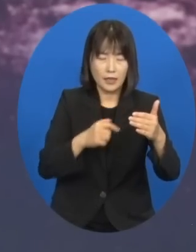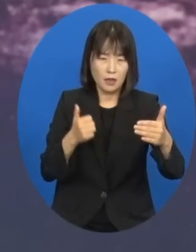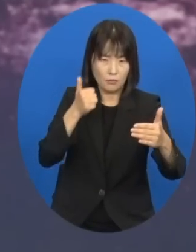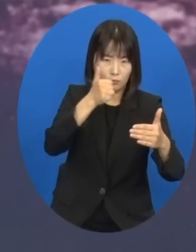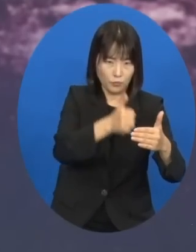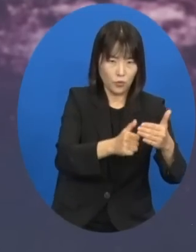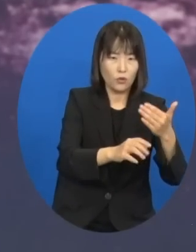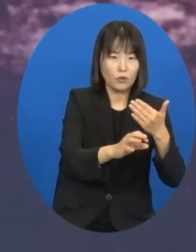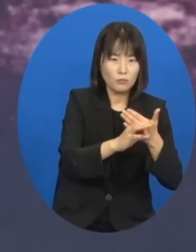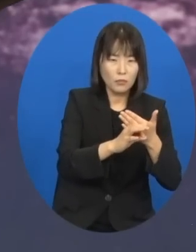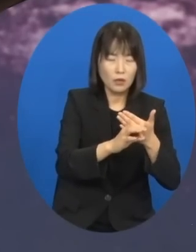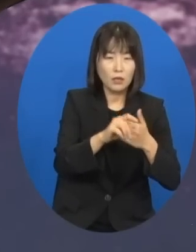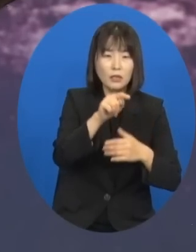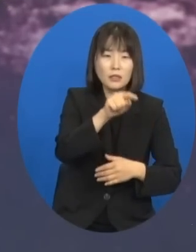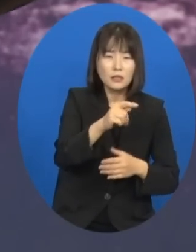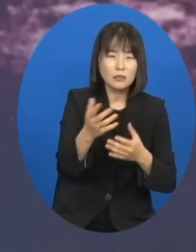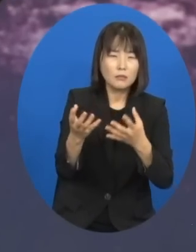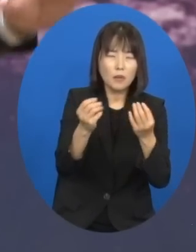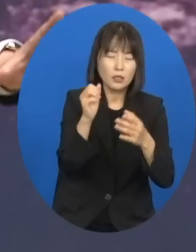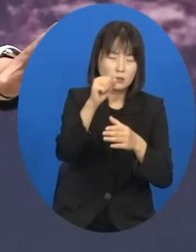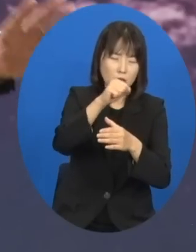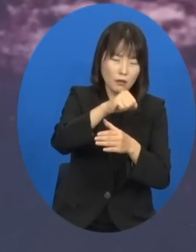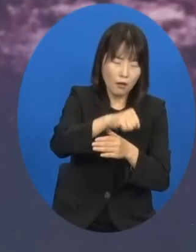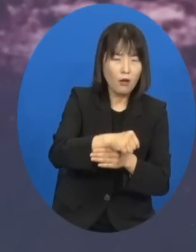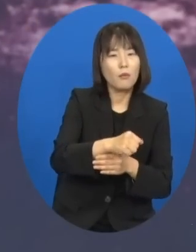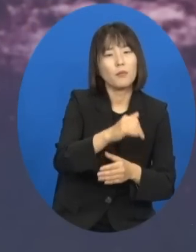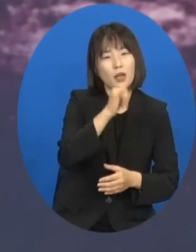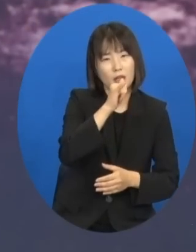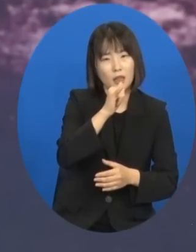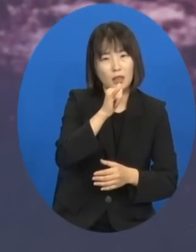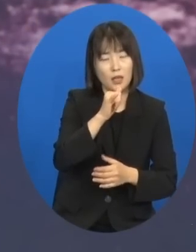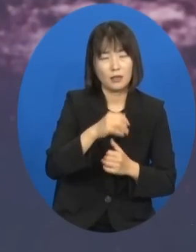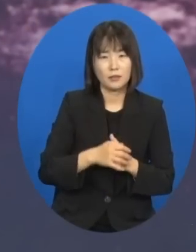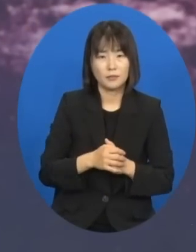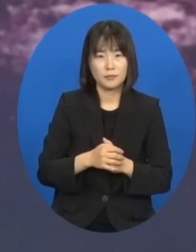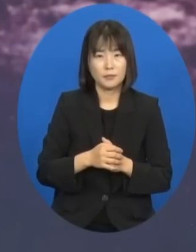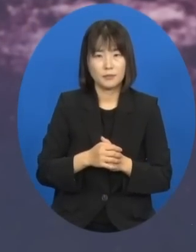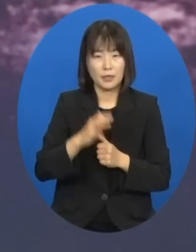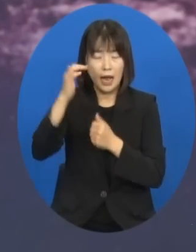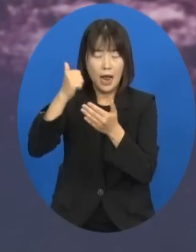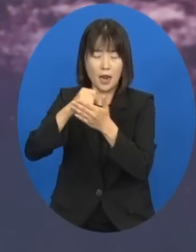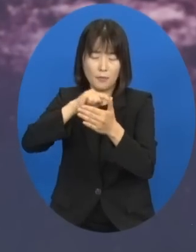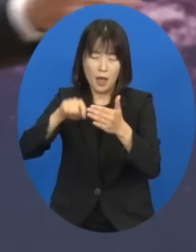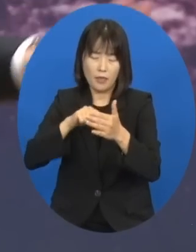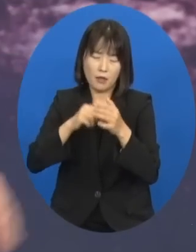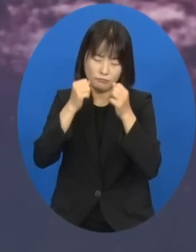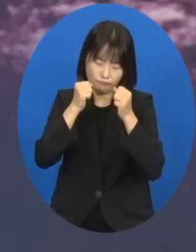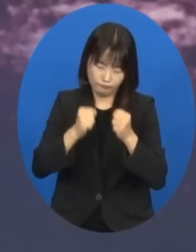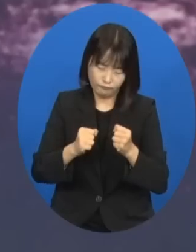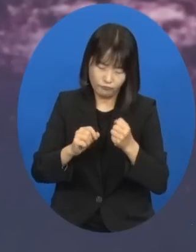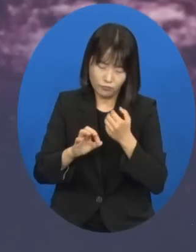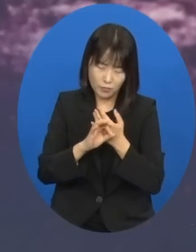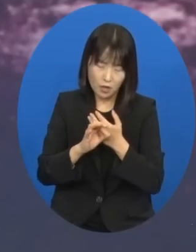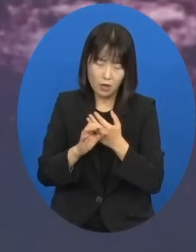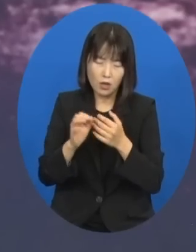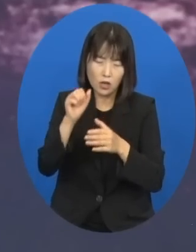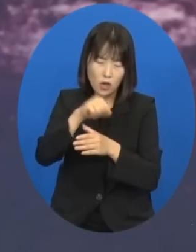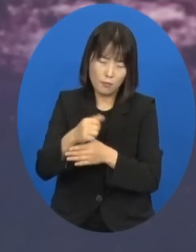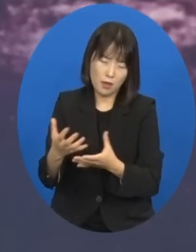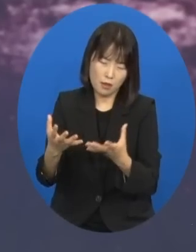그는 많은 열매를 맺는다. 뭐 하기만 하면요? 내 안에 머물기만 하면 많은 열매를